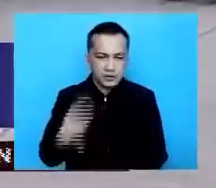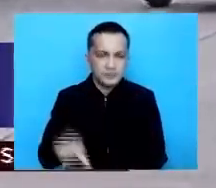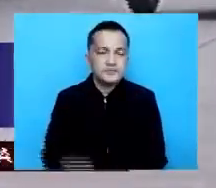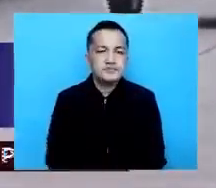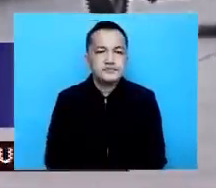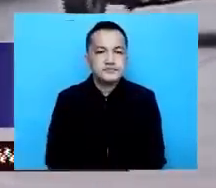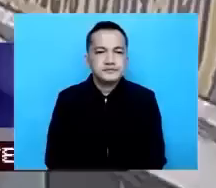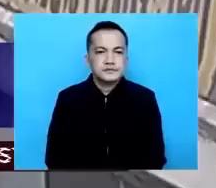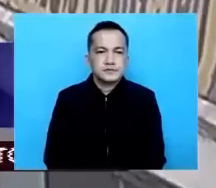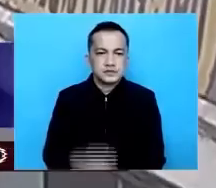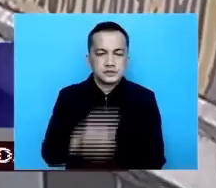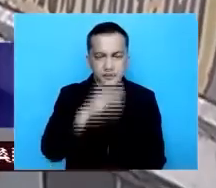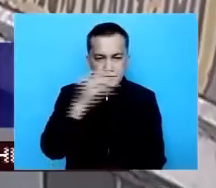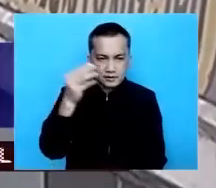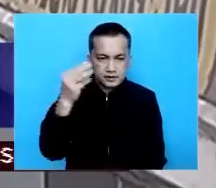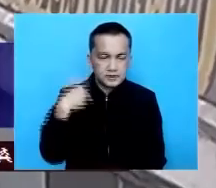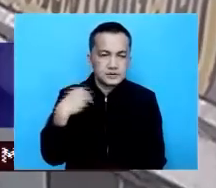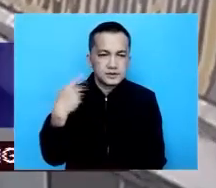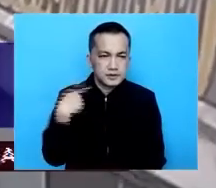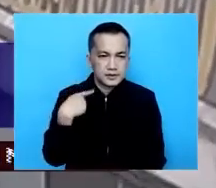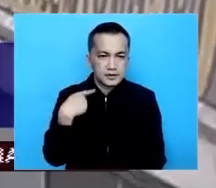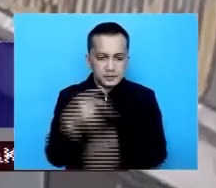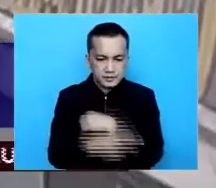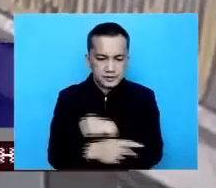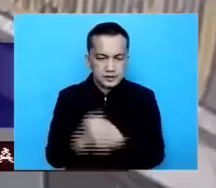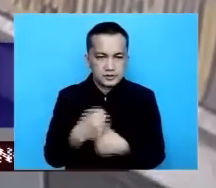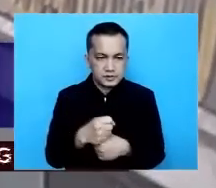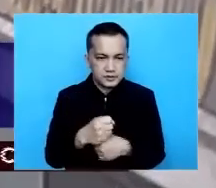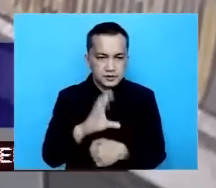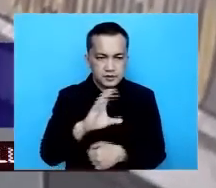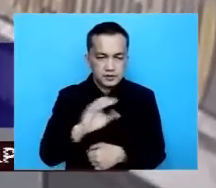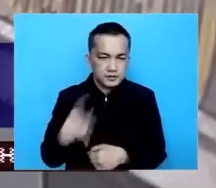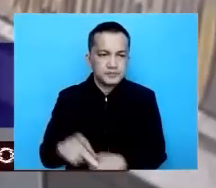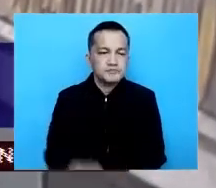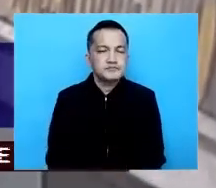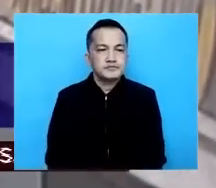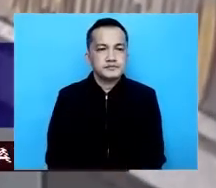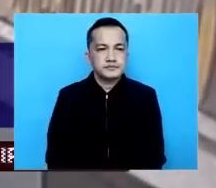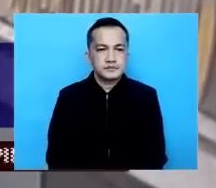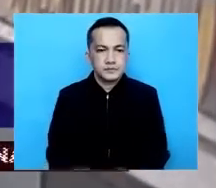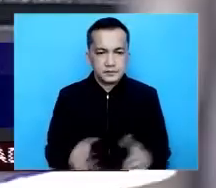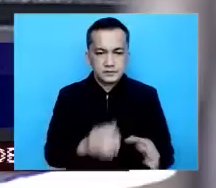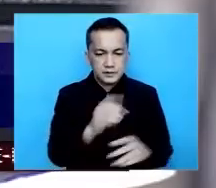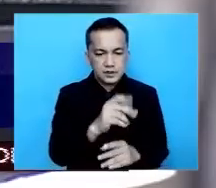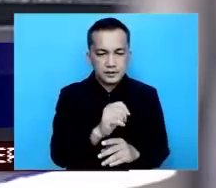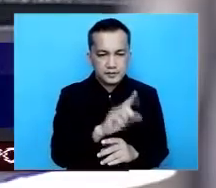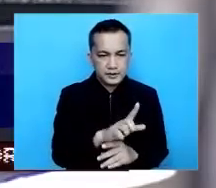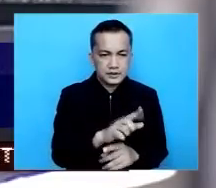Hanggang Marso na lang meron ang mga nasa probinsya para gumawa ng kooperatiba. Habang hanggang Abril naman,